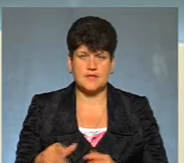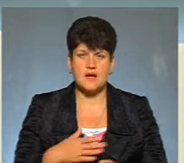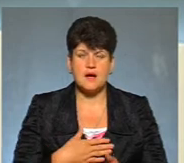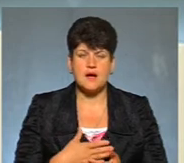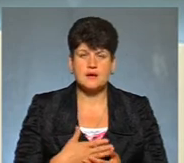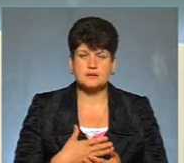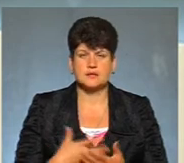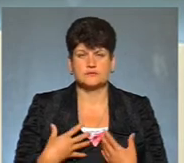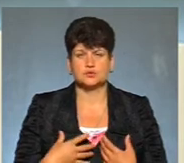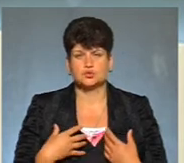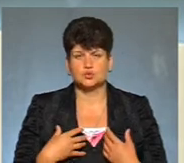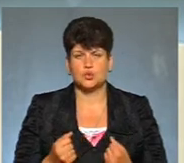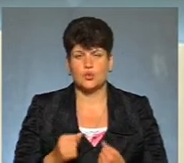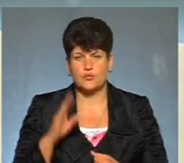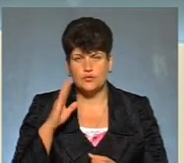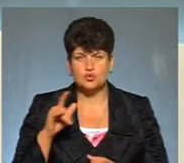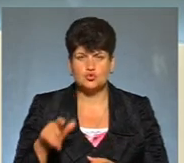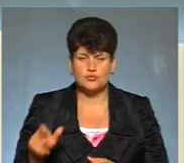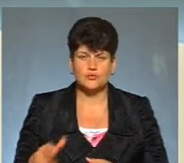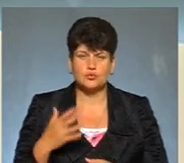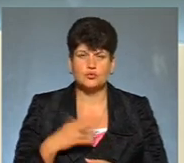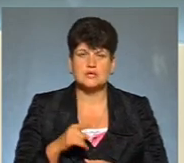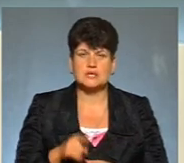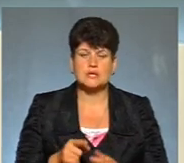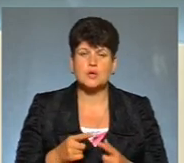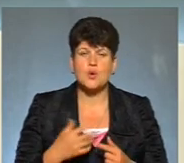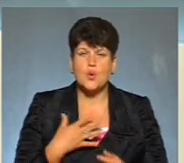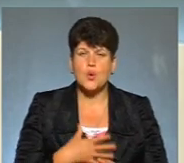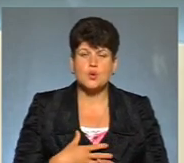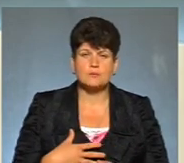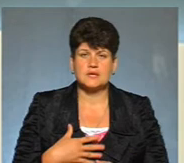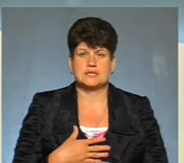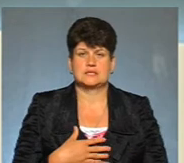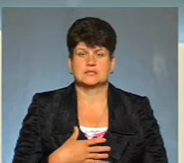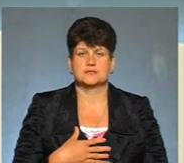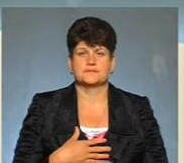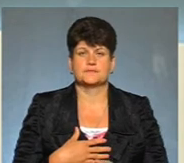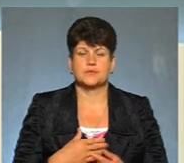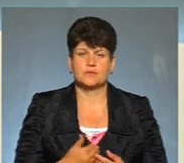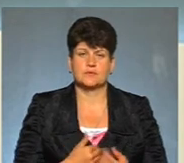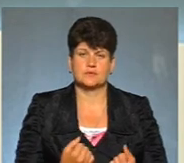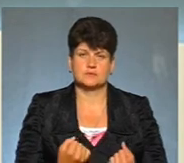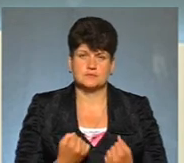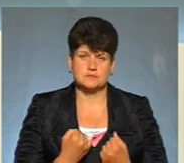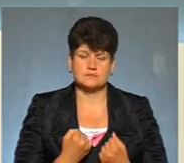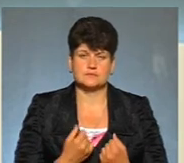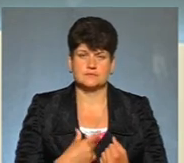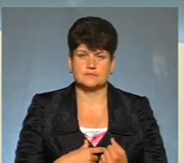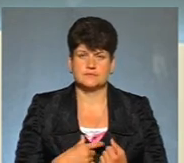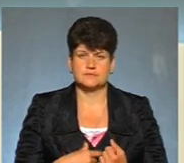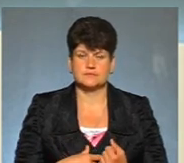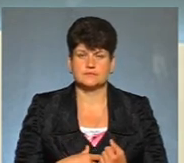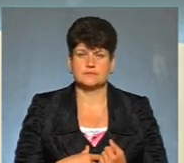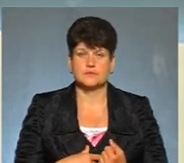активних, здорових чоловіків, коли їхній організм реагував з метою захисту явно і з